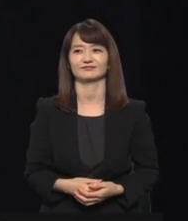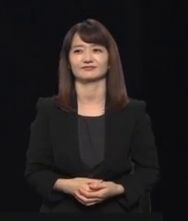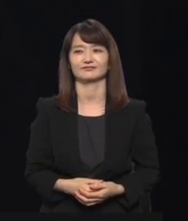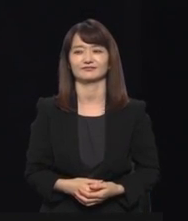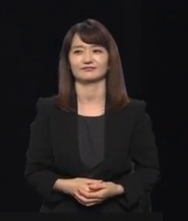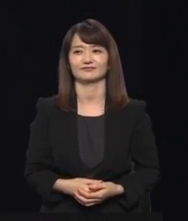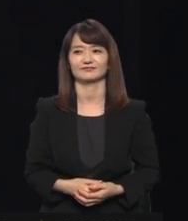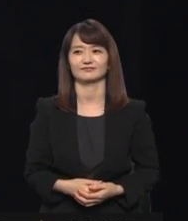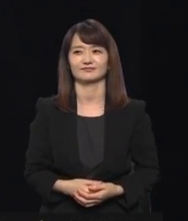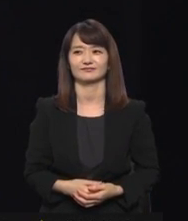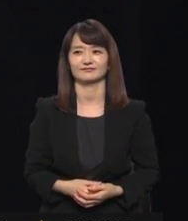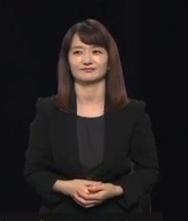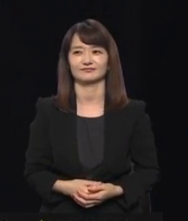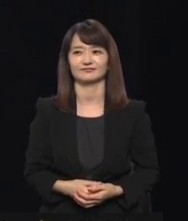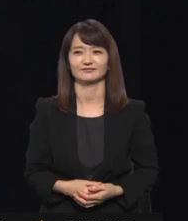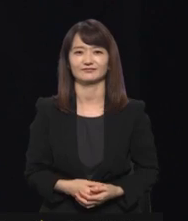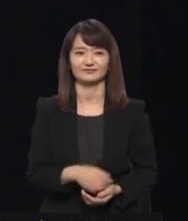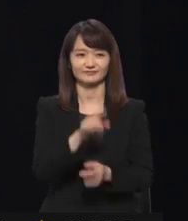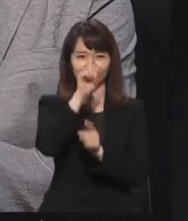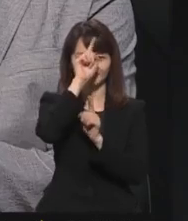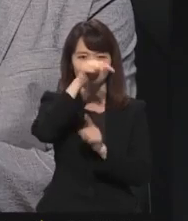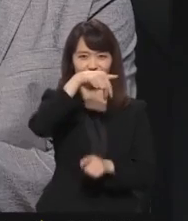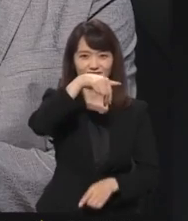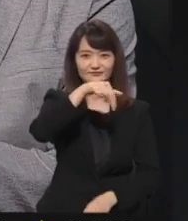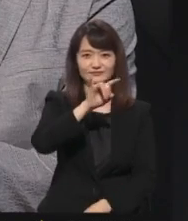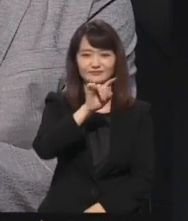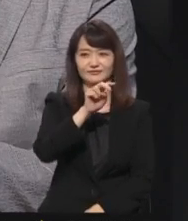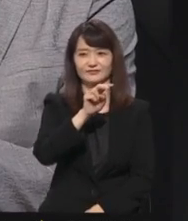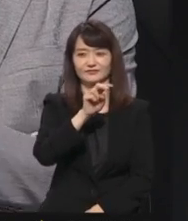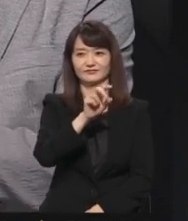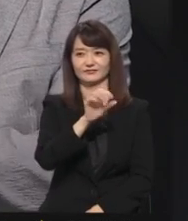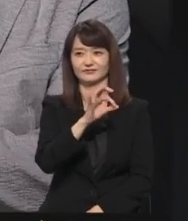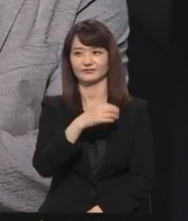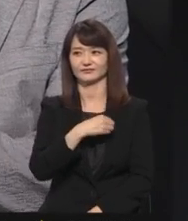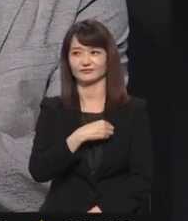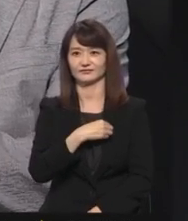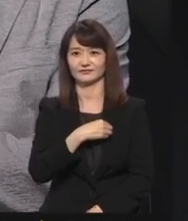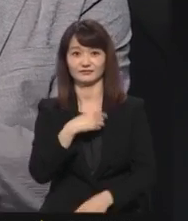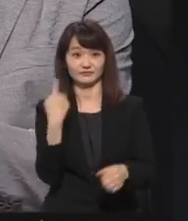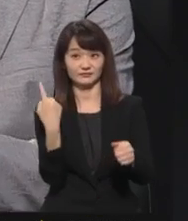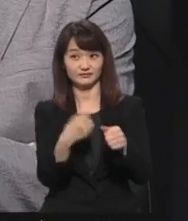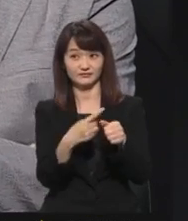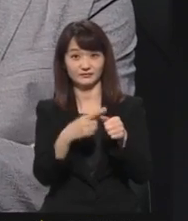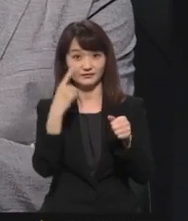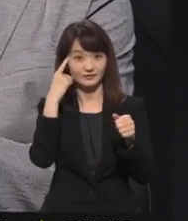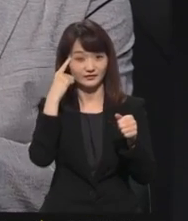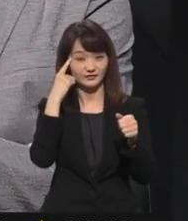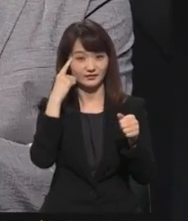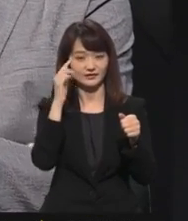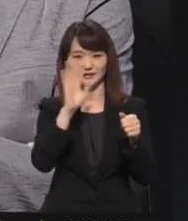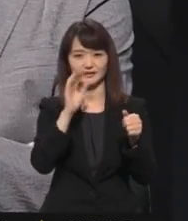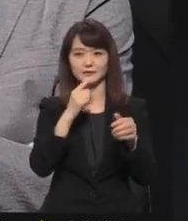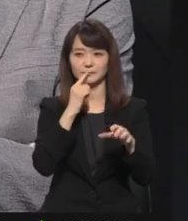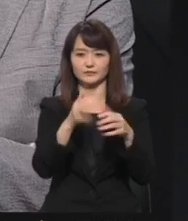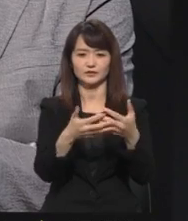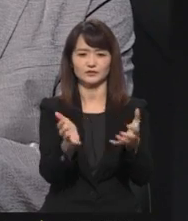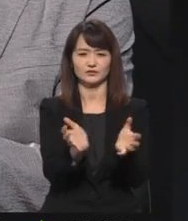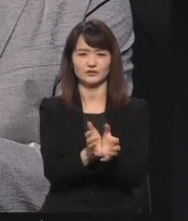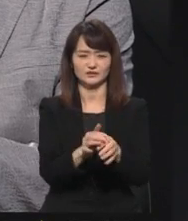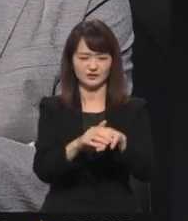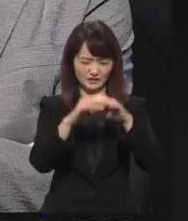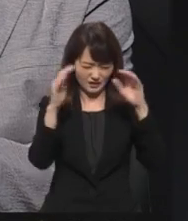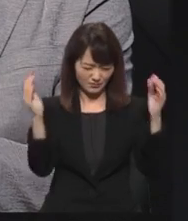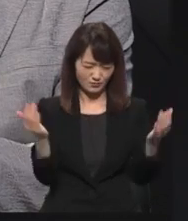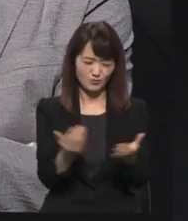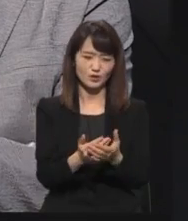으 는 좀 비판적으로 보시는 박원석 그래요 님의 요는 뭐 응 주당 전체를 비판적으로 막 욕이 단 이제 100원